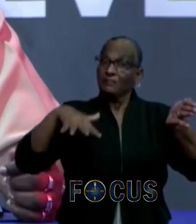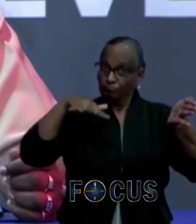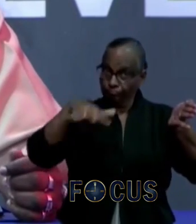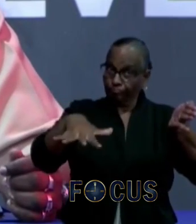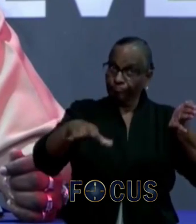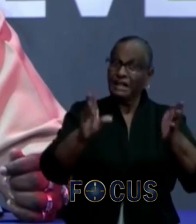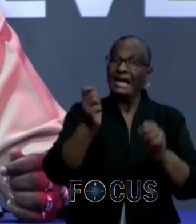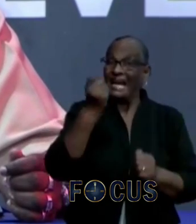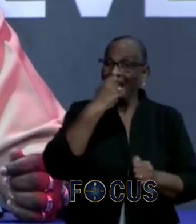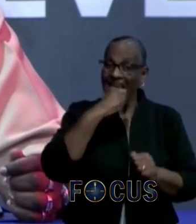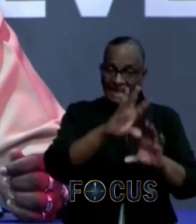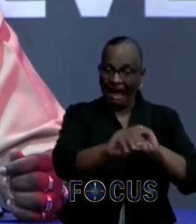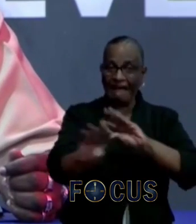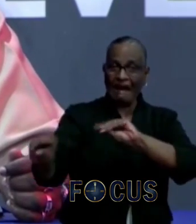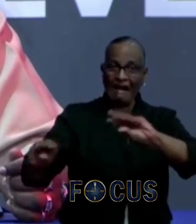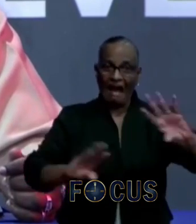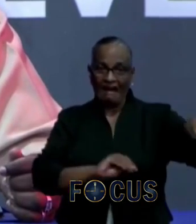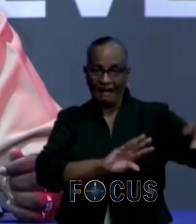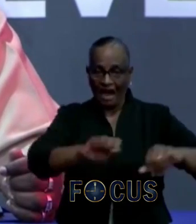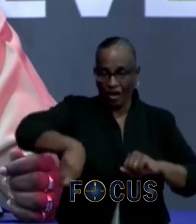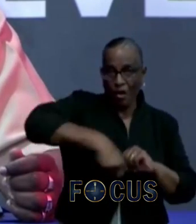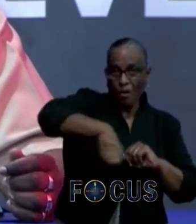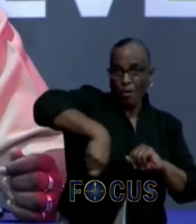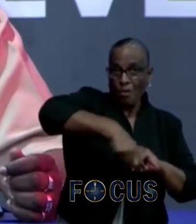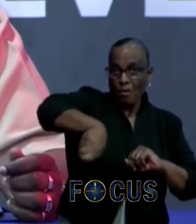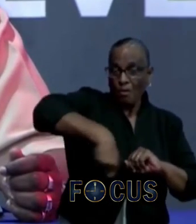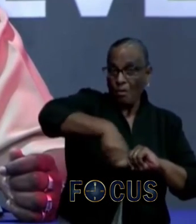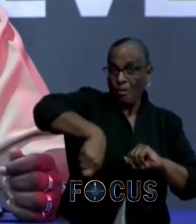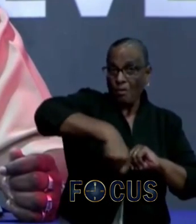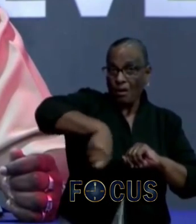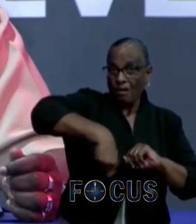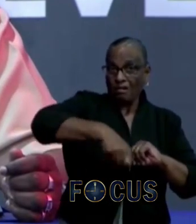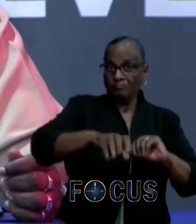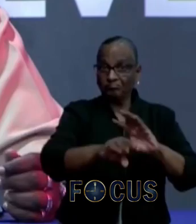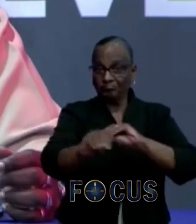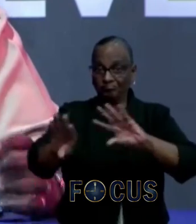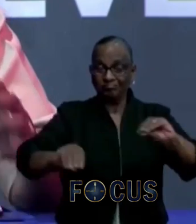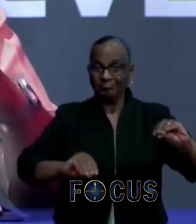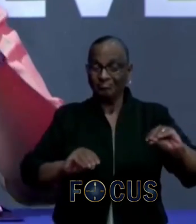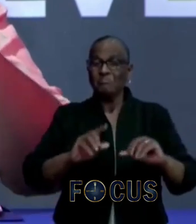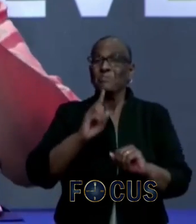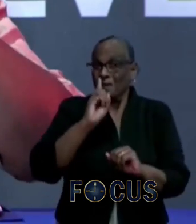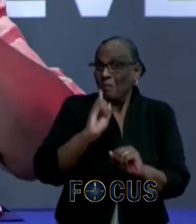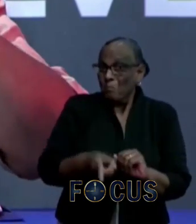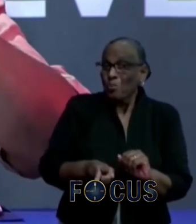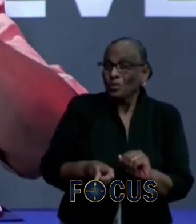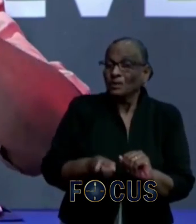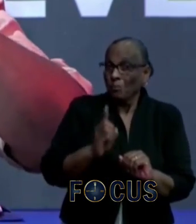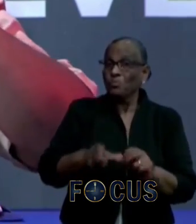zei fasinyang, zei borinyang, toch? De moest op wang,